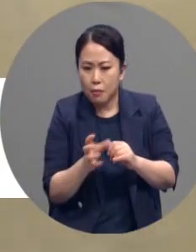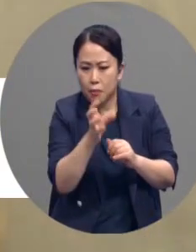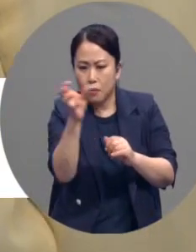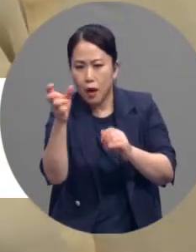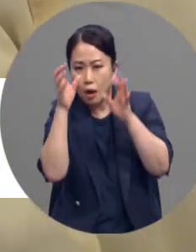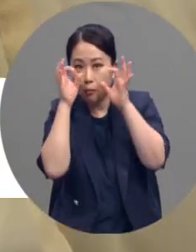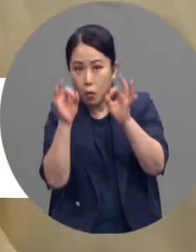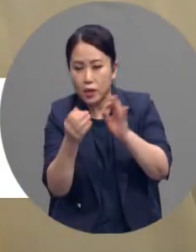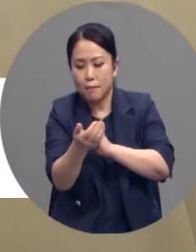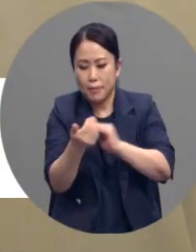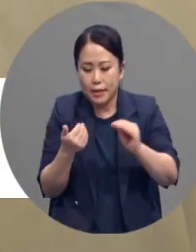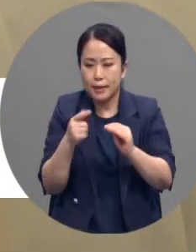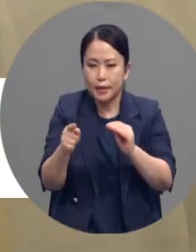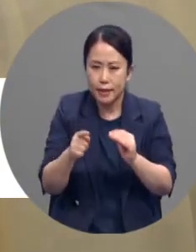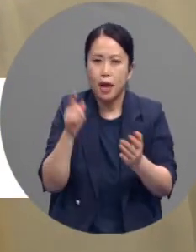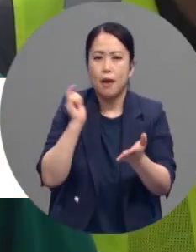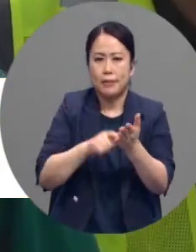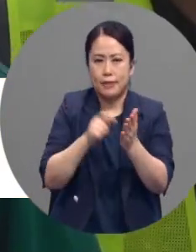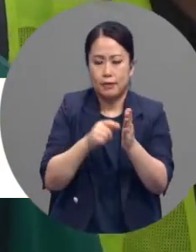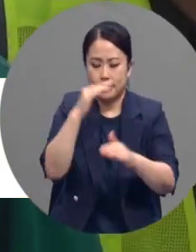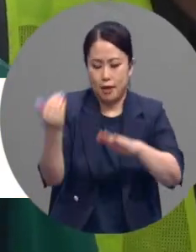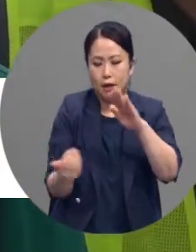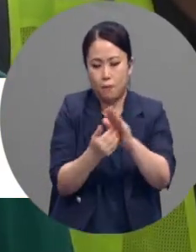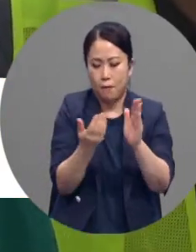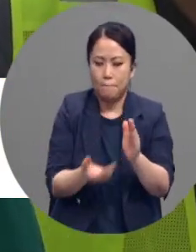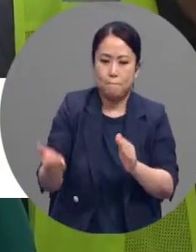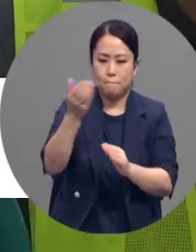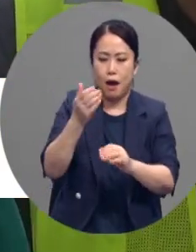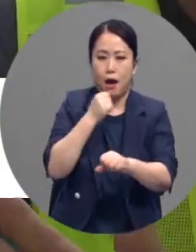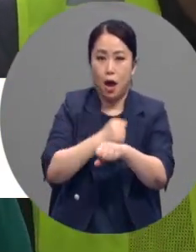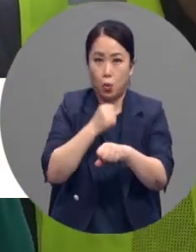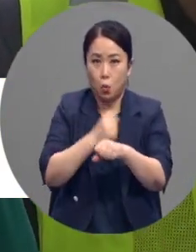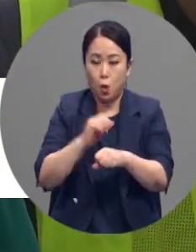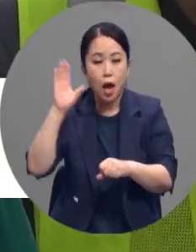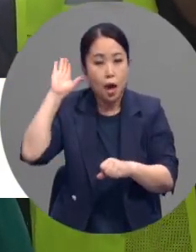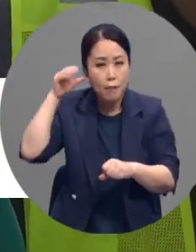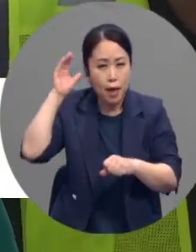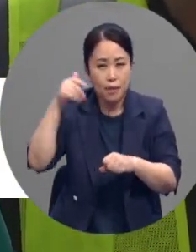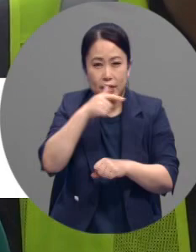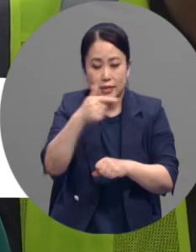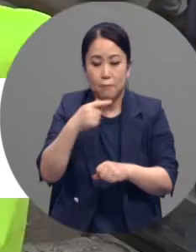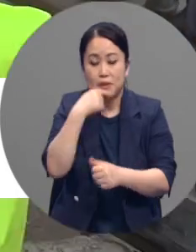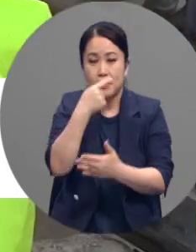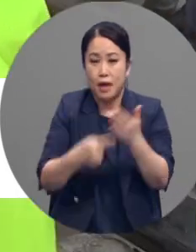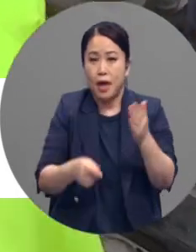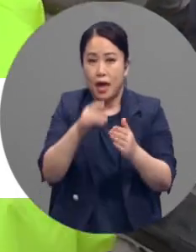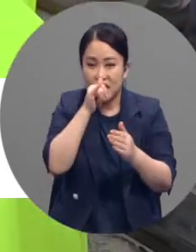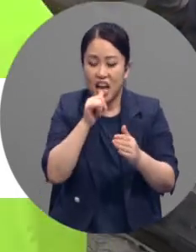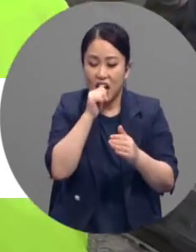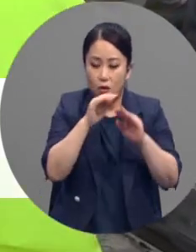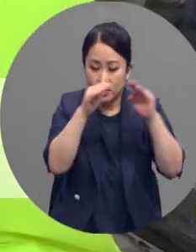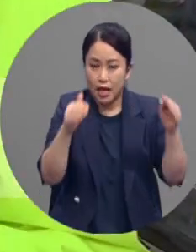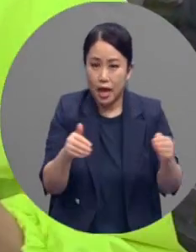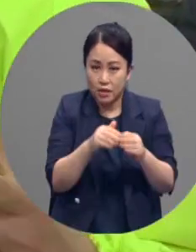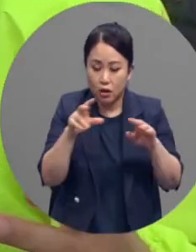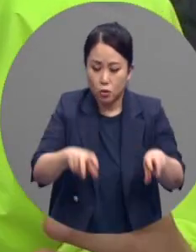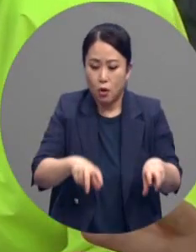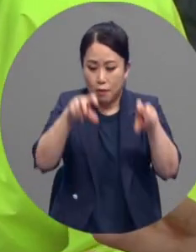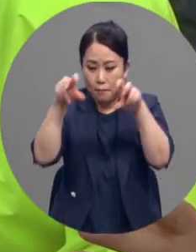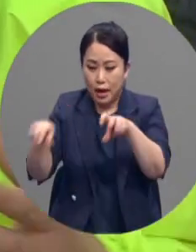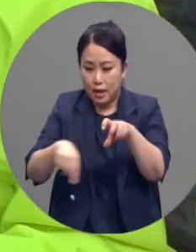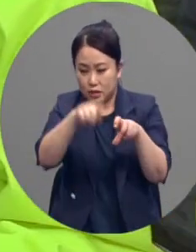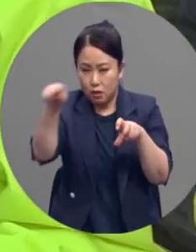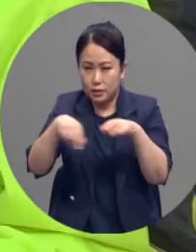해양수산부는 앞서 비상대응기구를 최고 단계로 격상하고 태풍 매미 때 큰 피해를 입은 크레인과 컨테이너 등 항만시설